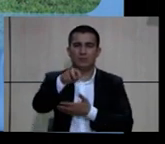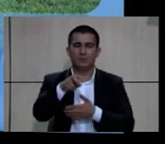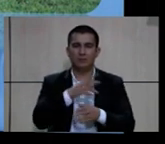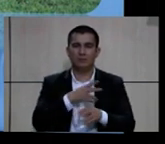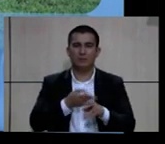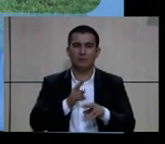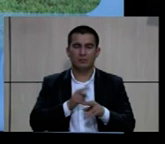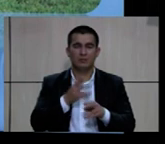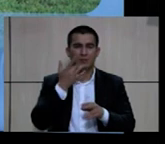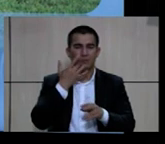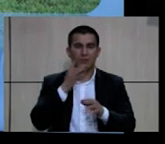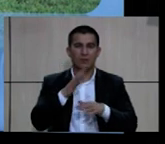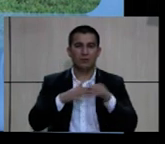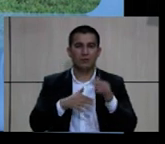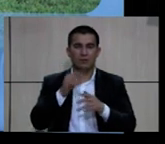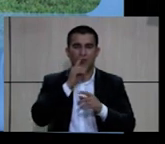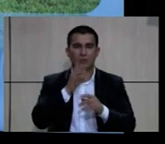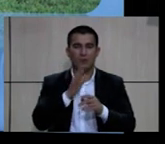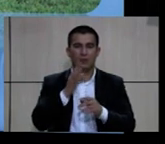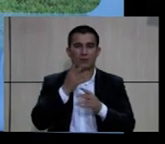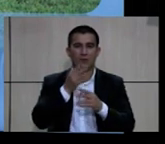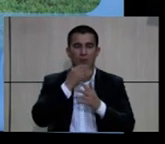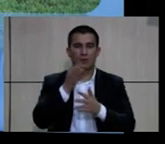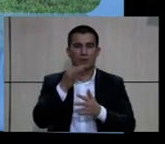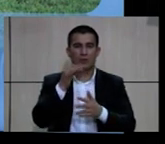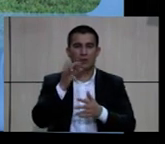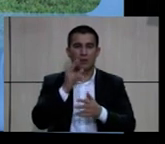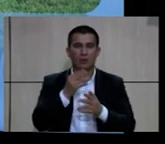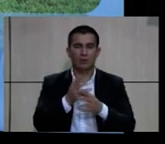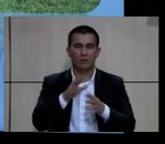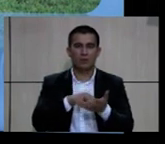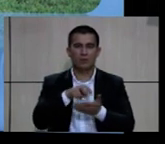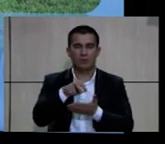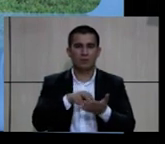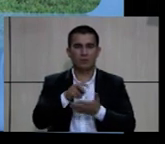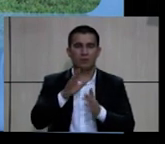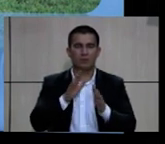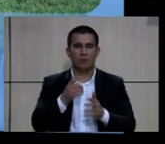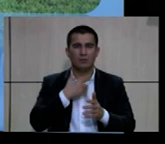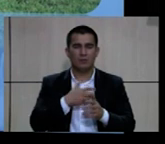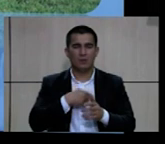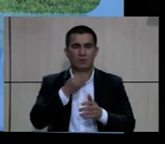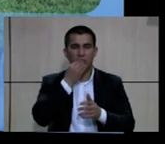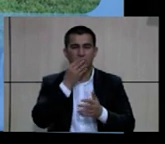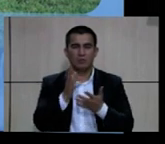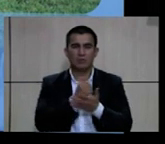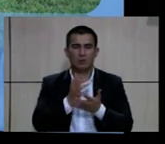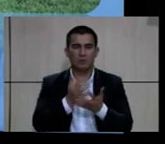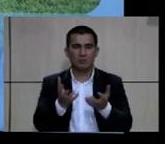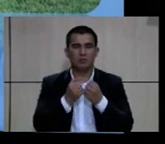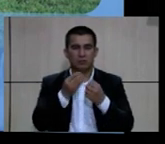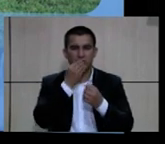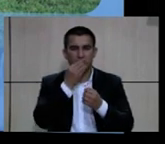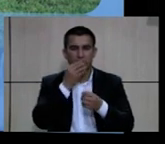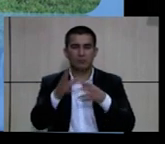kengurular orqa oyoqlari bilan sakrab yuradi. Oldingi oyoqlarini esa ozuqani topishda,